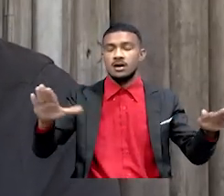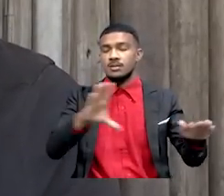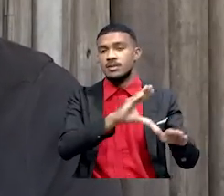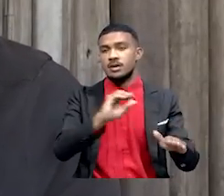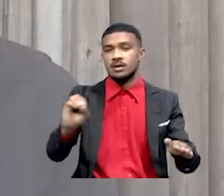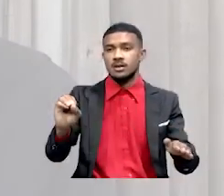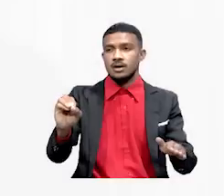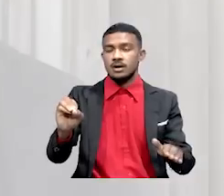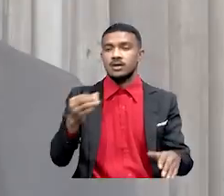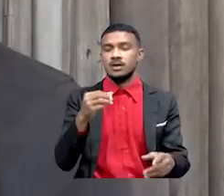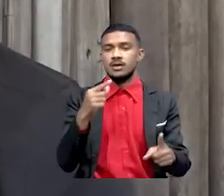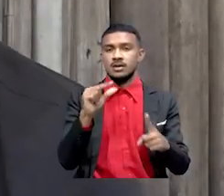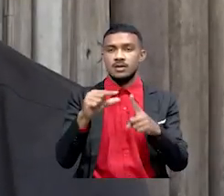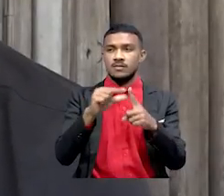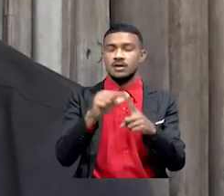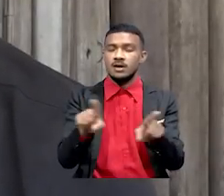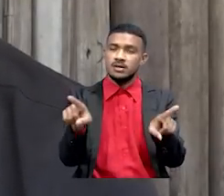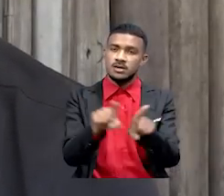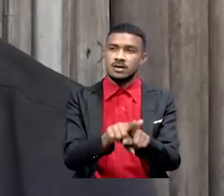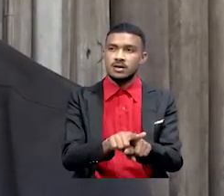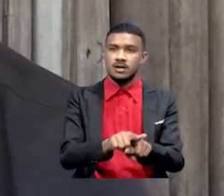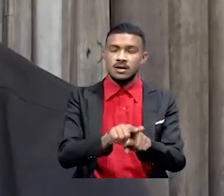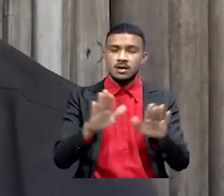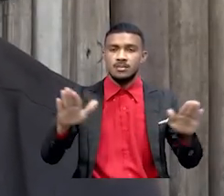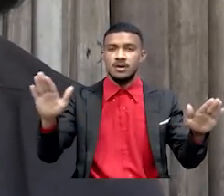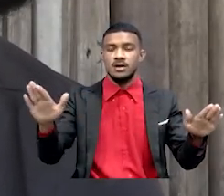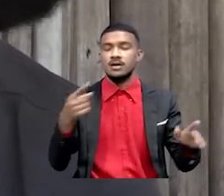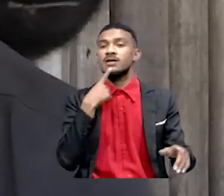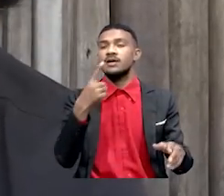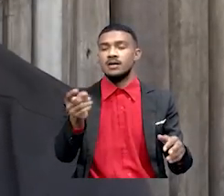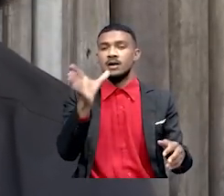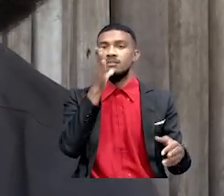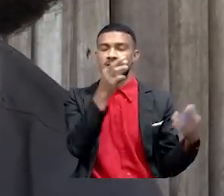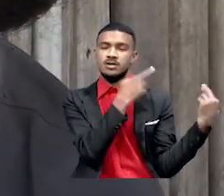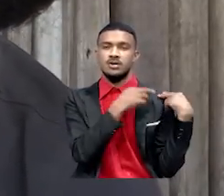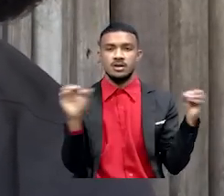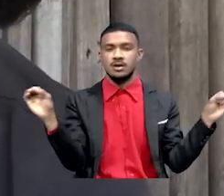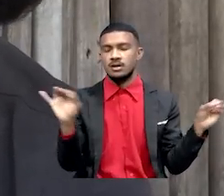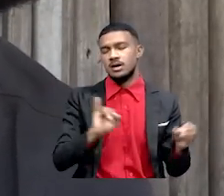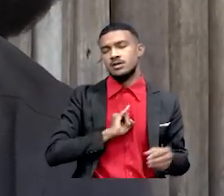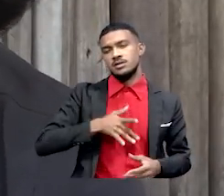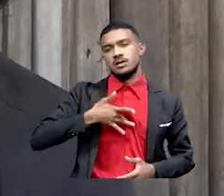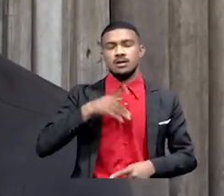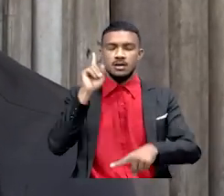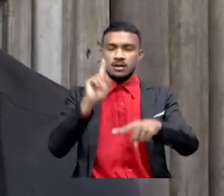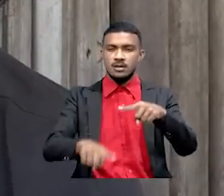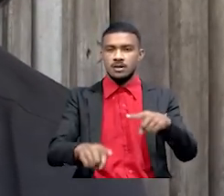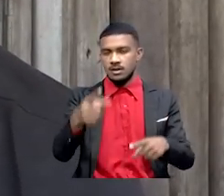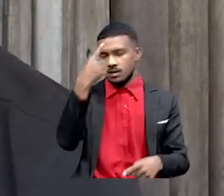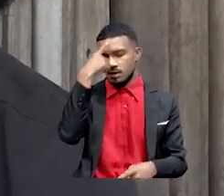tangguh jawab lah ya. Sente itu sente yang salah bar kasai lepuan hanesane, itu sente lah dek kita, tamane ita inan